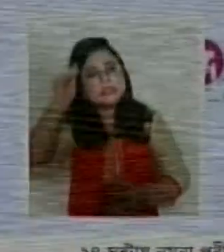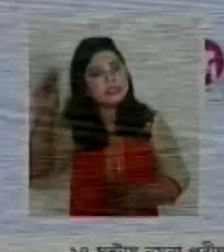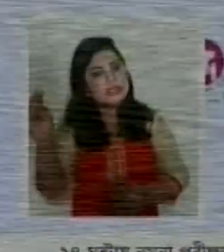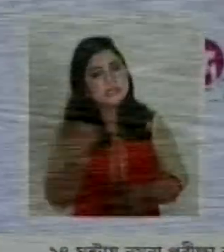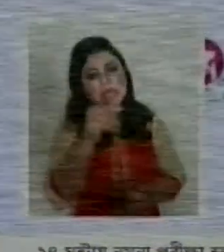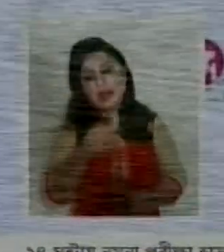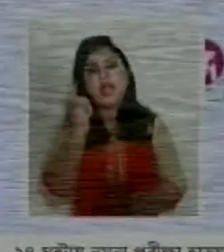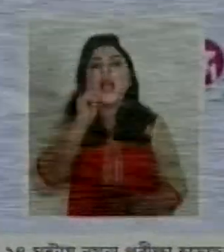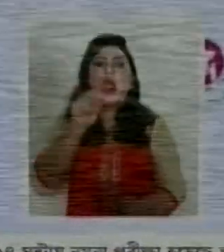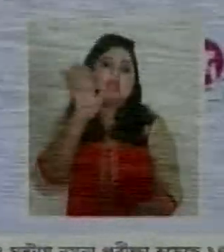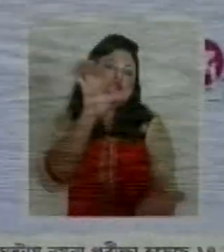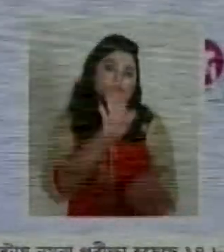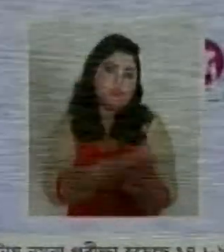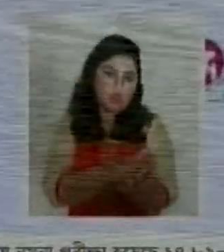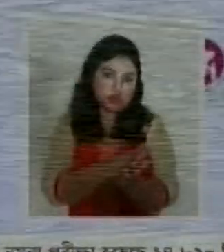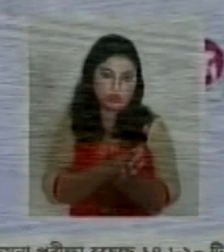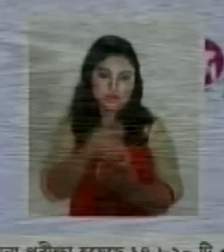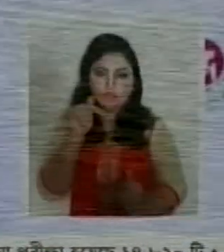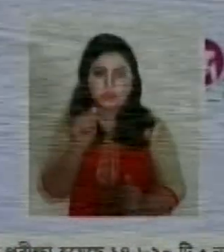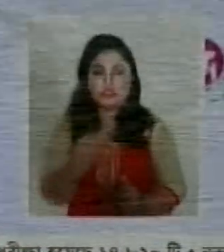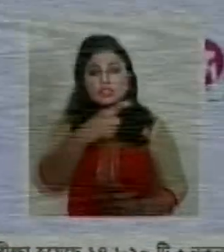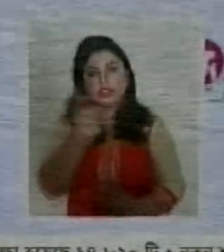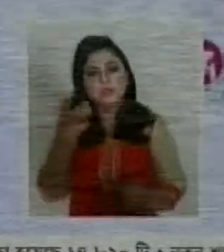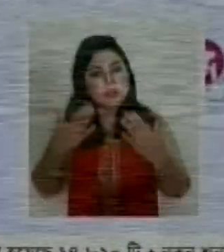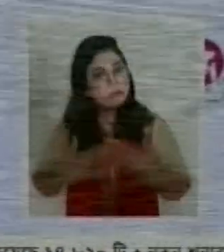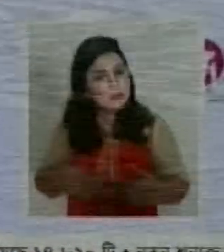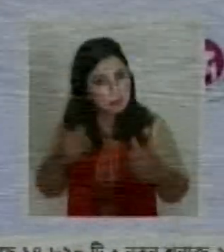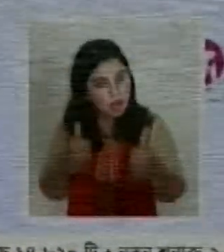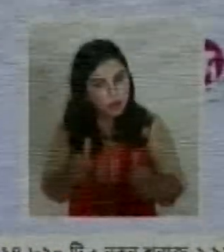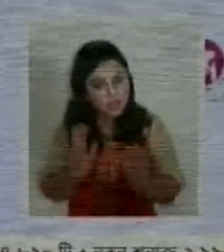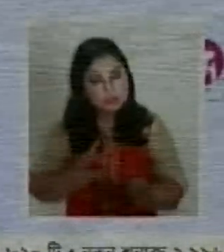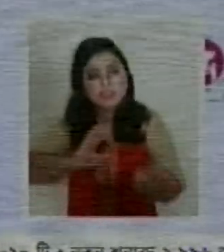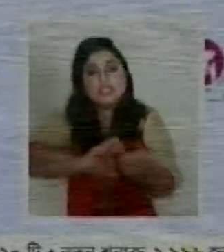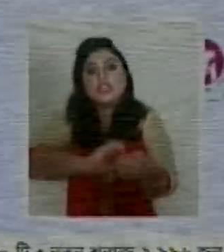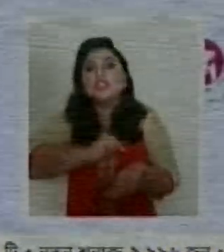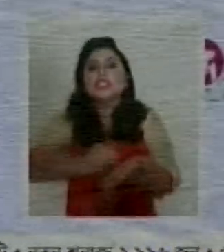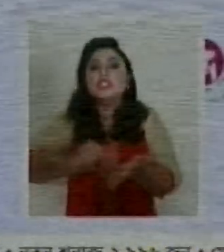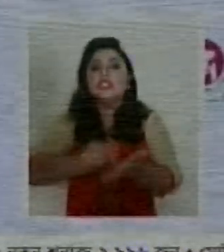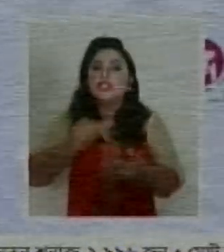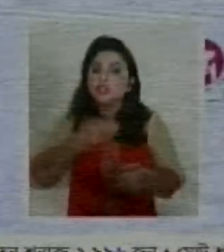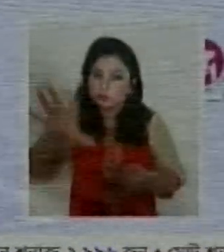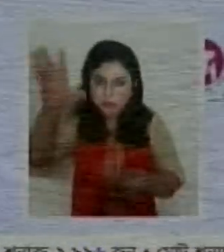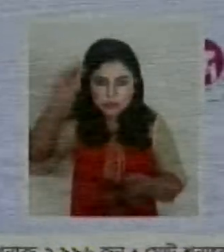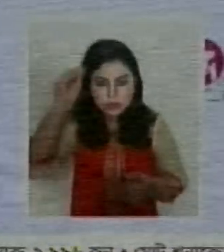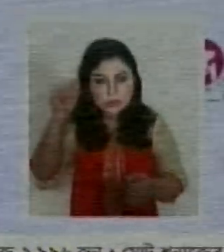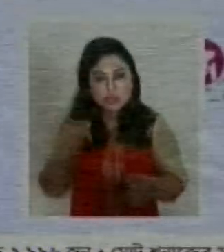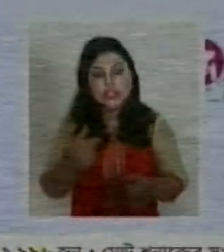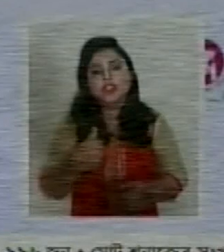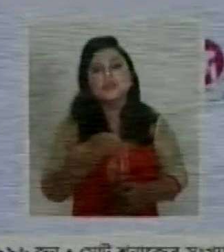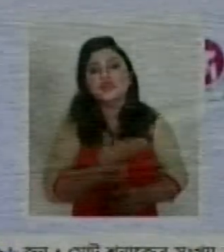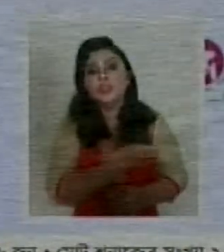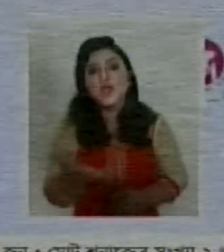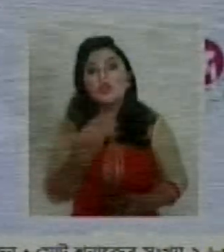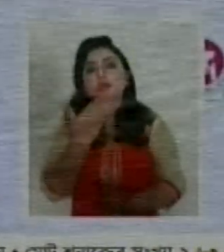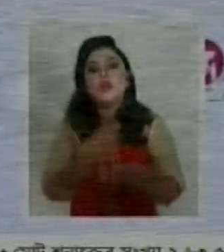অধিদপ্তরের নিয়মিত অনলাইন বুলেটিনে এসব তথ্য জানানো হয়। অধিদপ্তরের অতিরিক্ত মহাপরিচালক অধ্যাপক নাসিমা সুলতানা জানান,